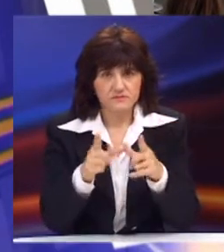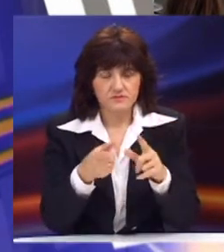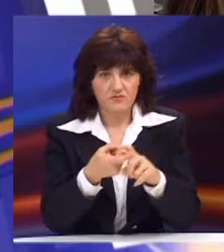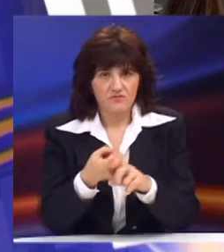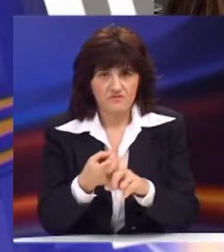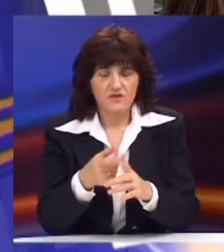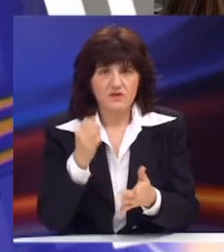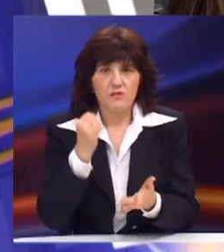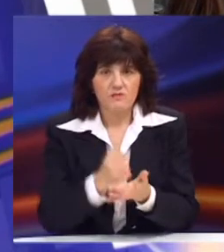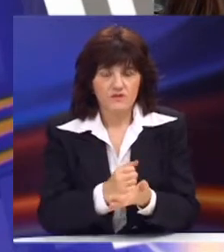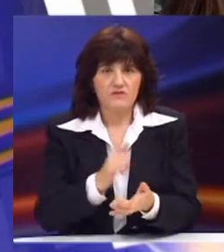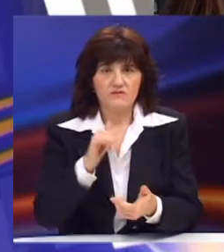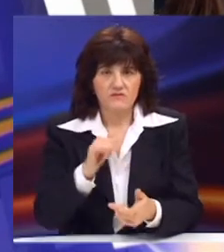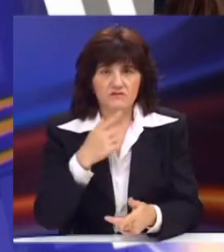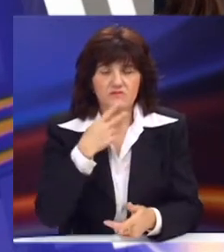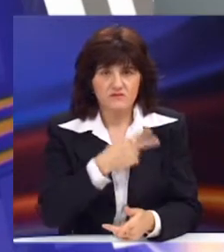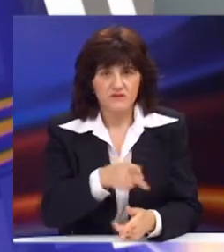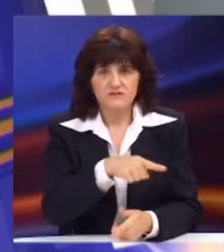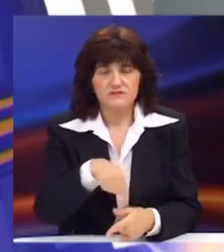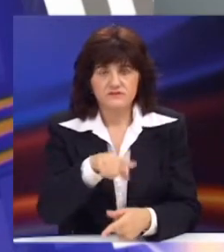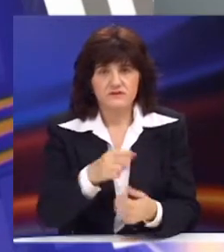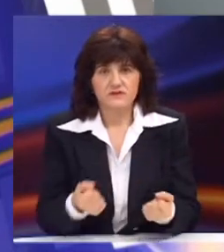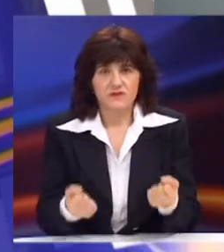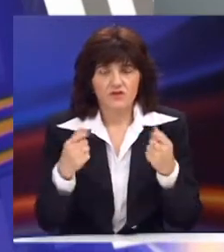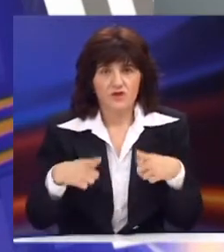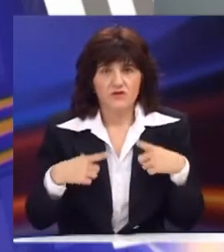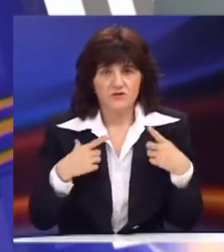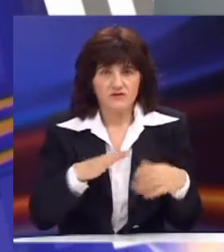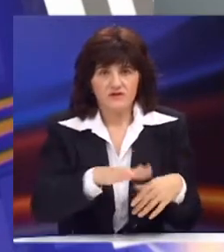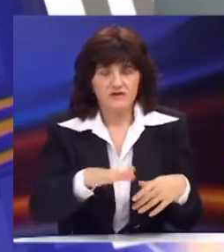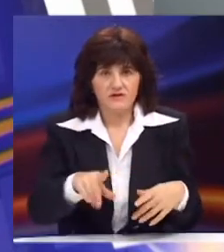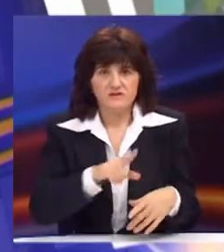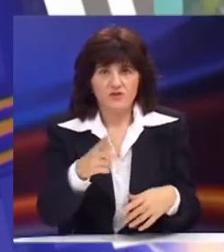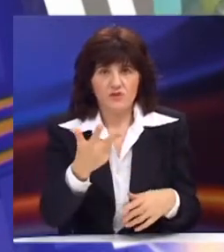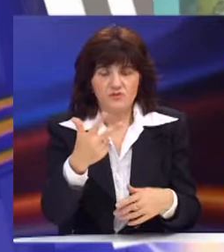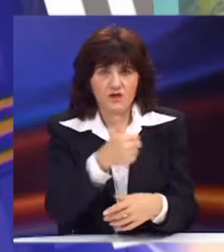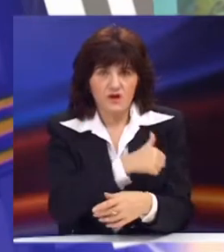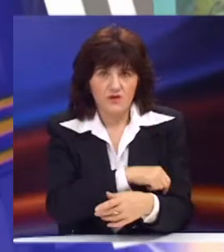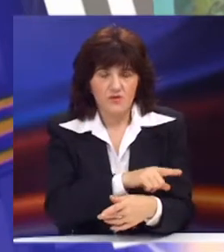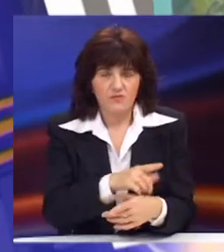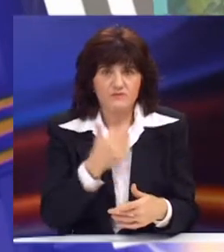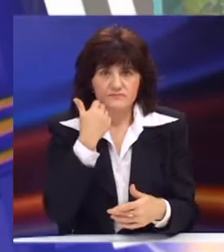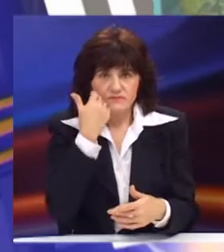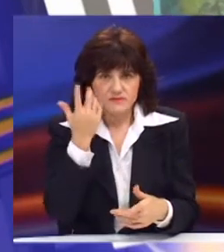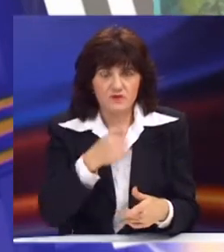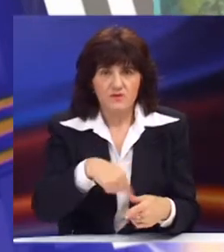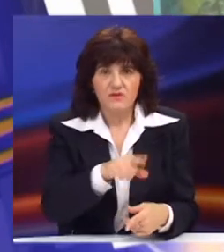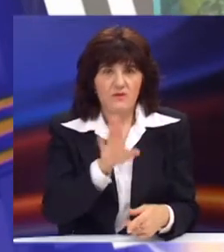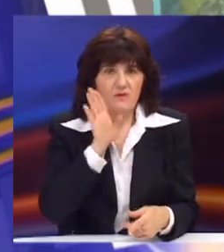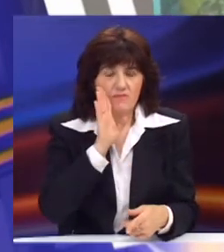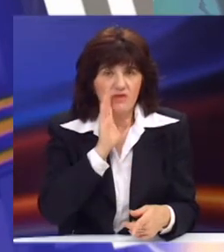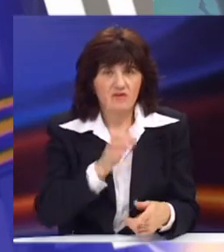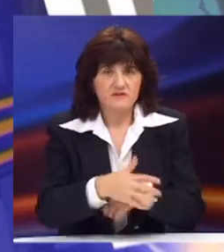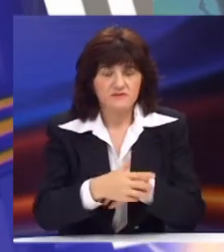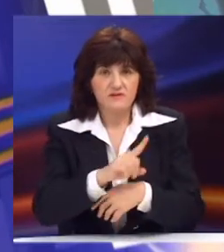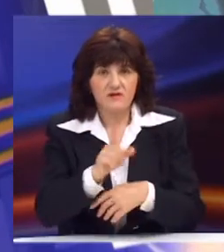Istraživanje u okviru projekta su samo potvrdila težak položaj Romkinja i njihove dece starosti do 3 godine. Došlo se do veoma poraznog podatka da